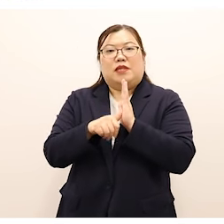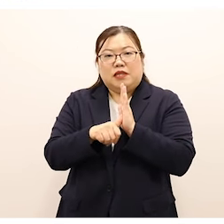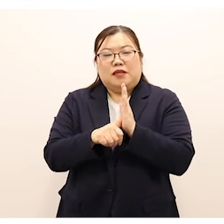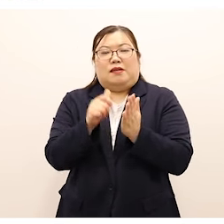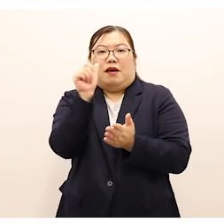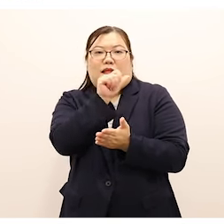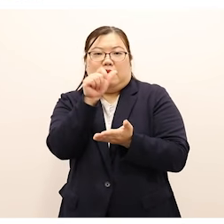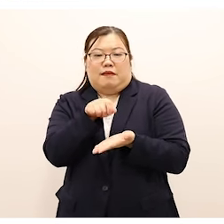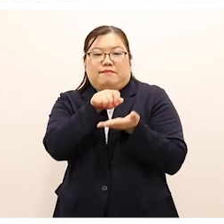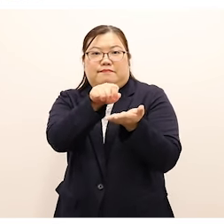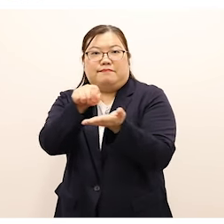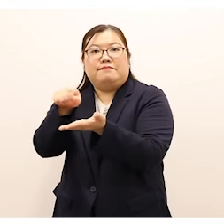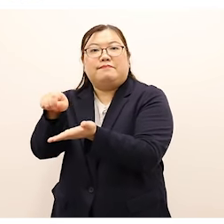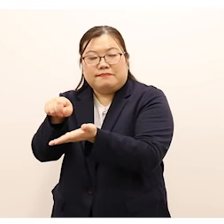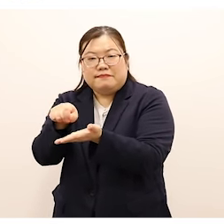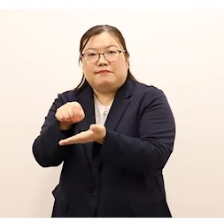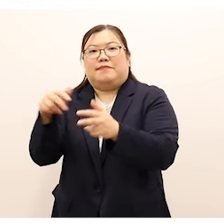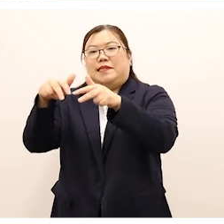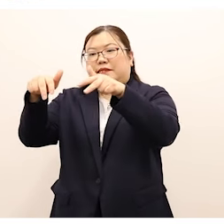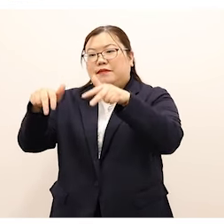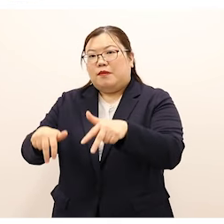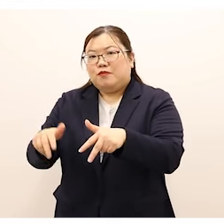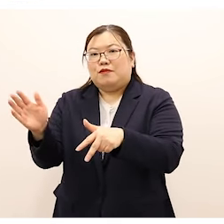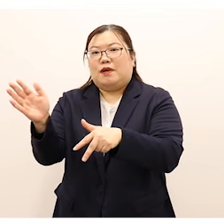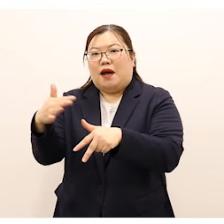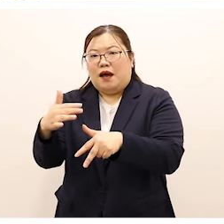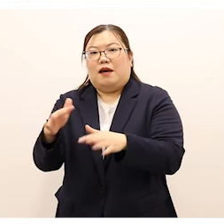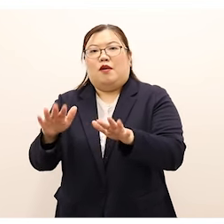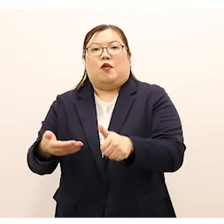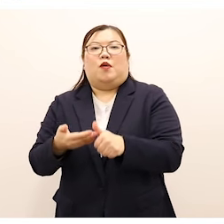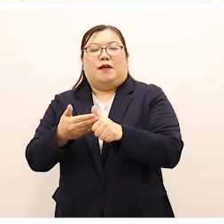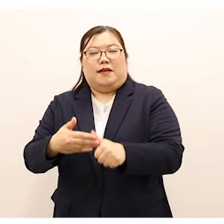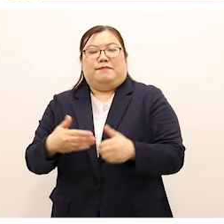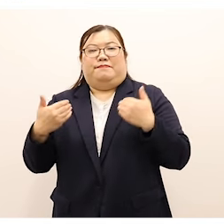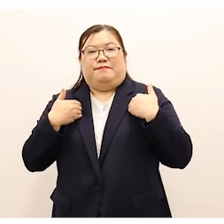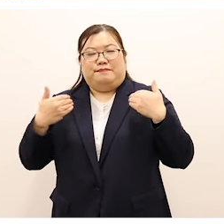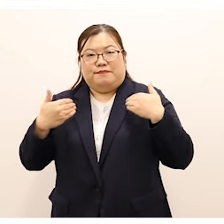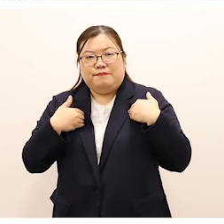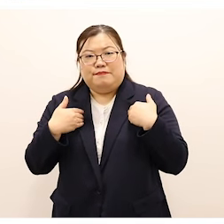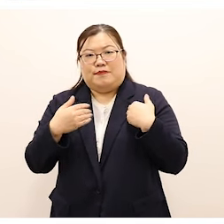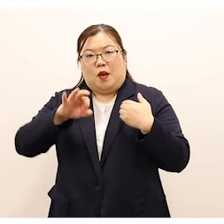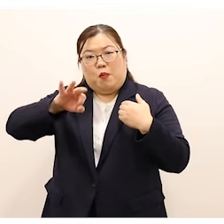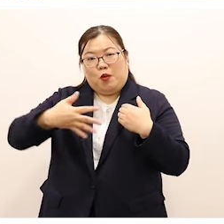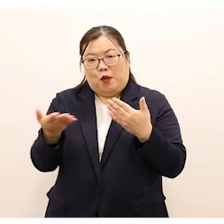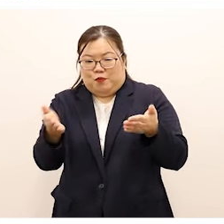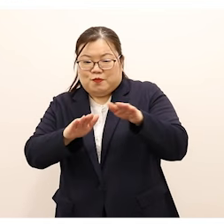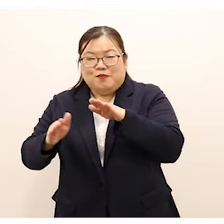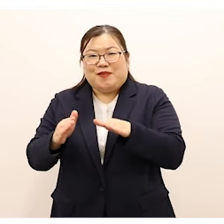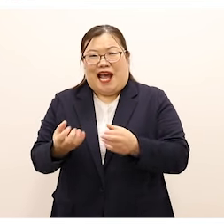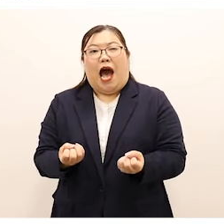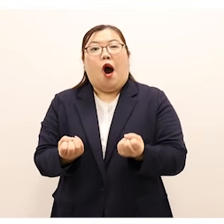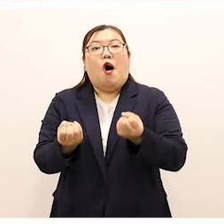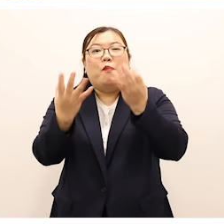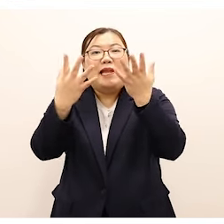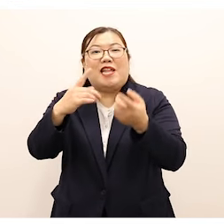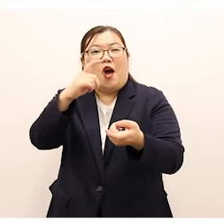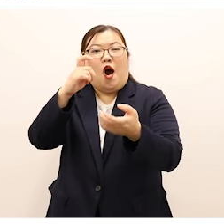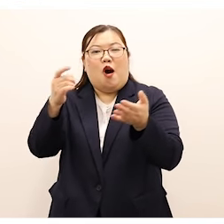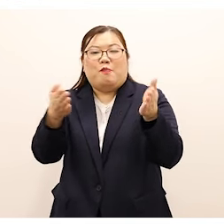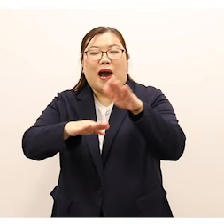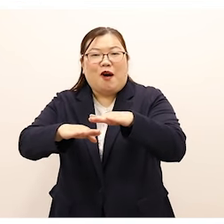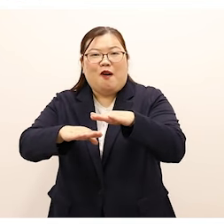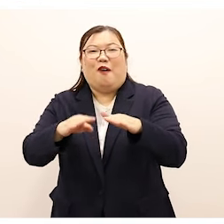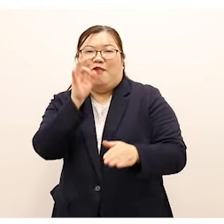内をし、カルシステム様が子育てに役立つ商品の詰め合わせ、おめでとう箱を無償で宅配いた